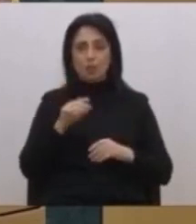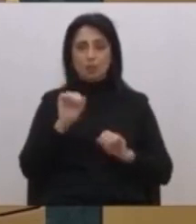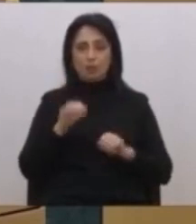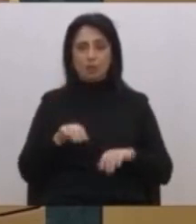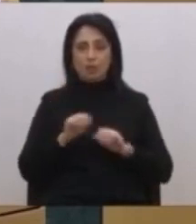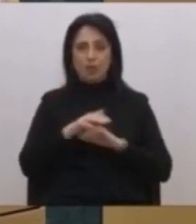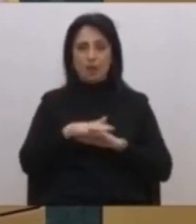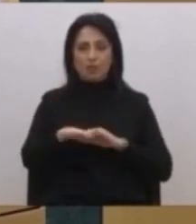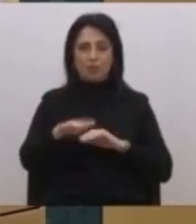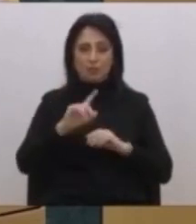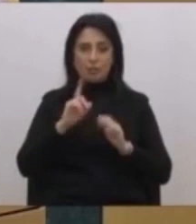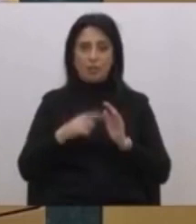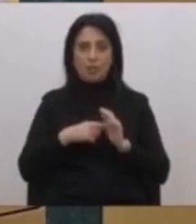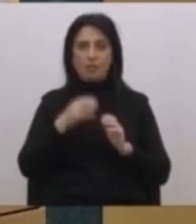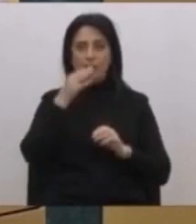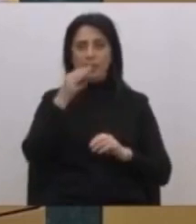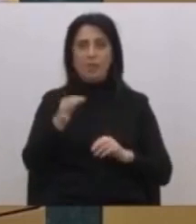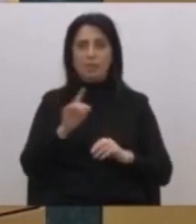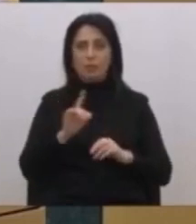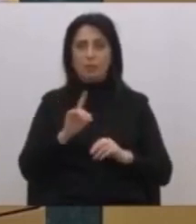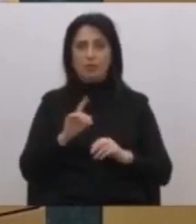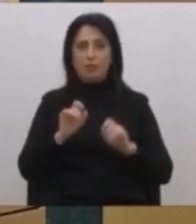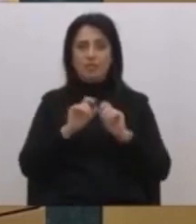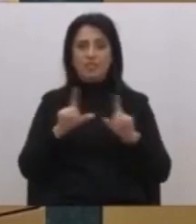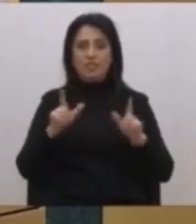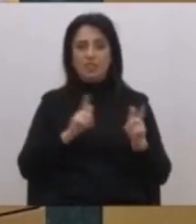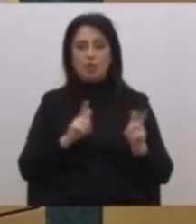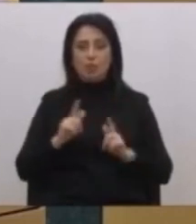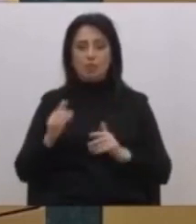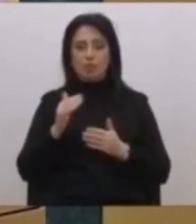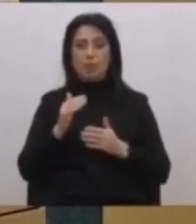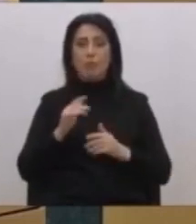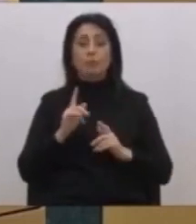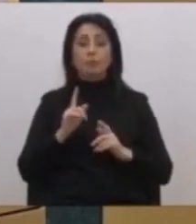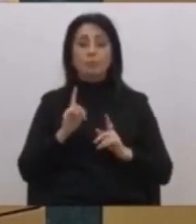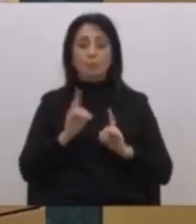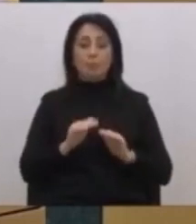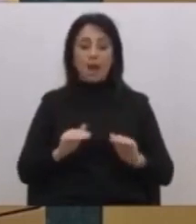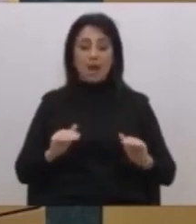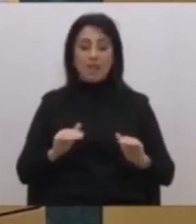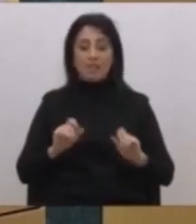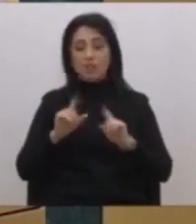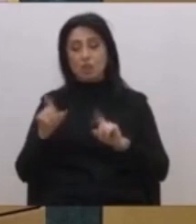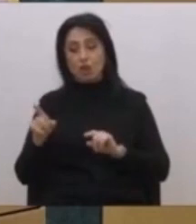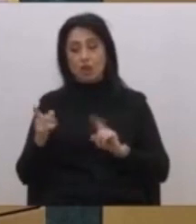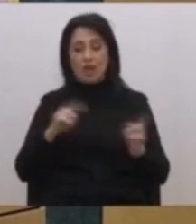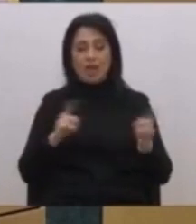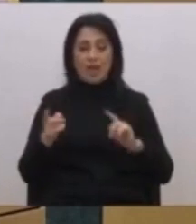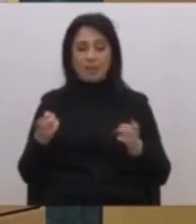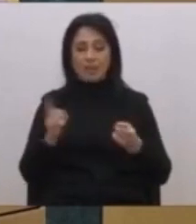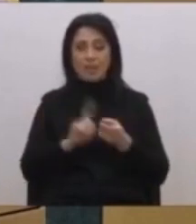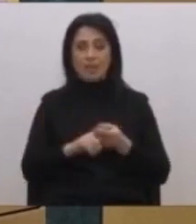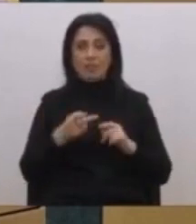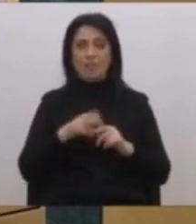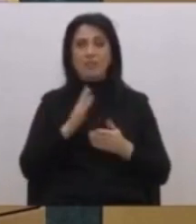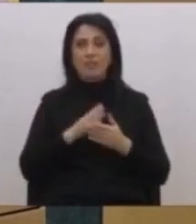mizlia, gaușalu, sa kithi, da githratrom. Sa scolam za obis program, anu, pagis. Da, scolii se ertvanetan dakavshireba.